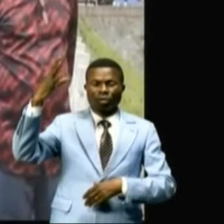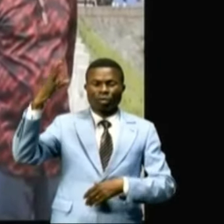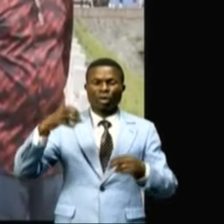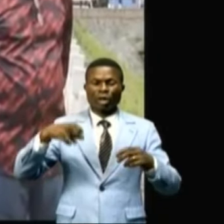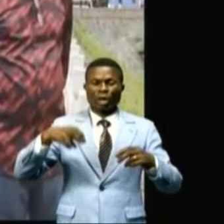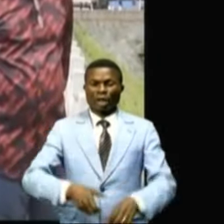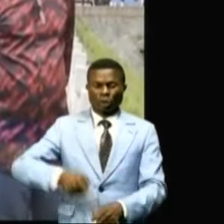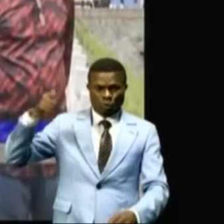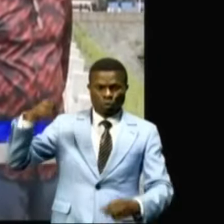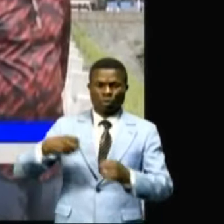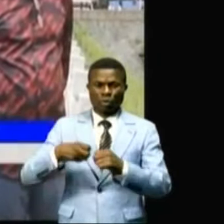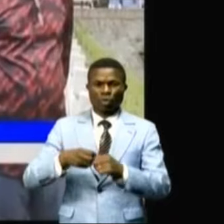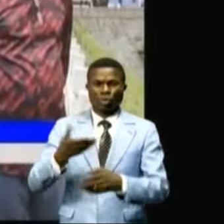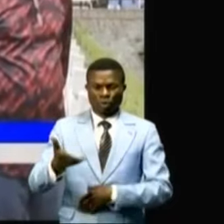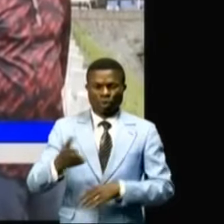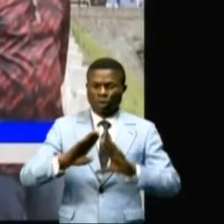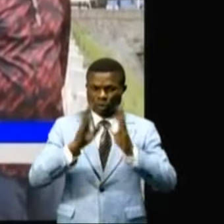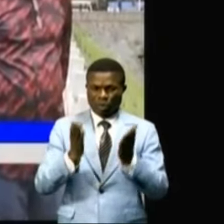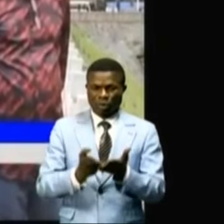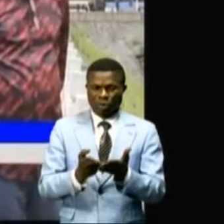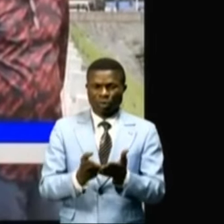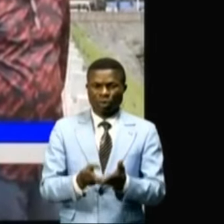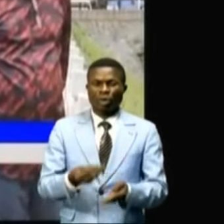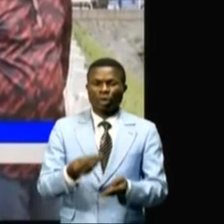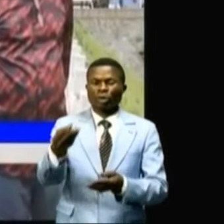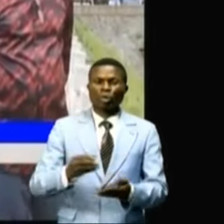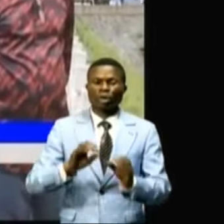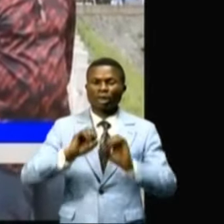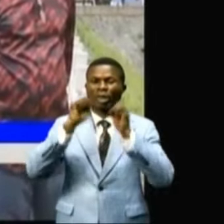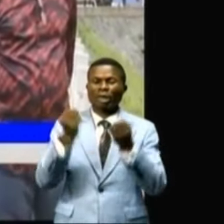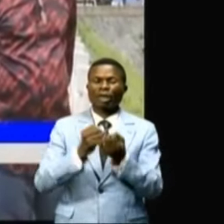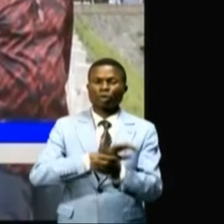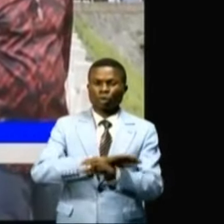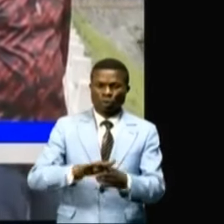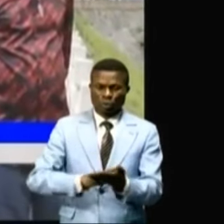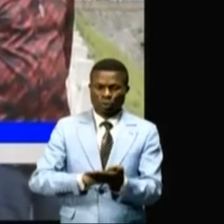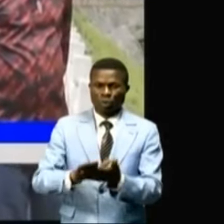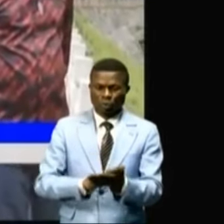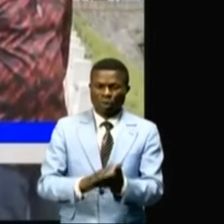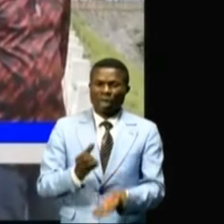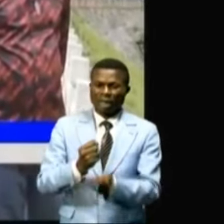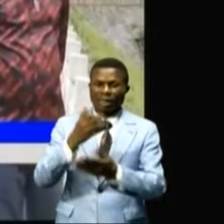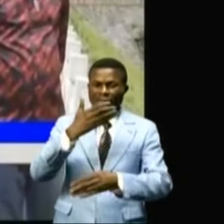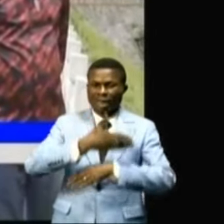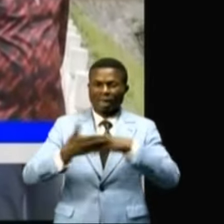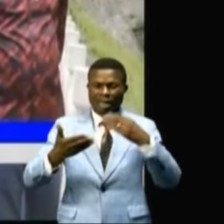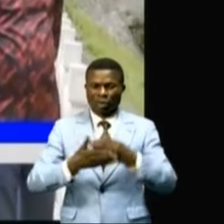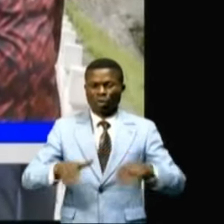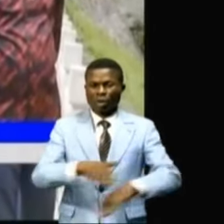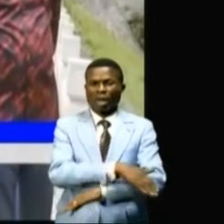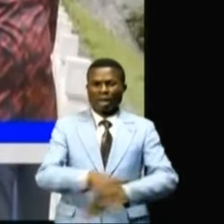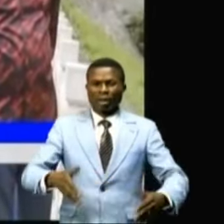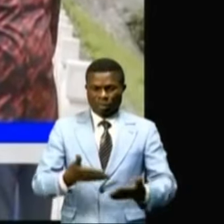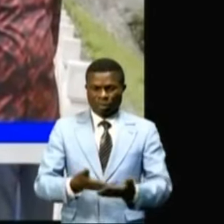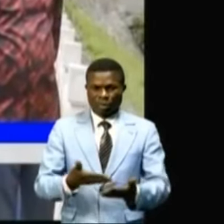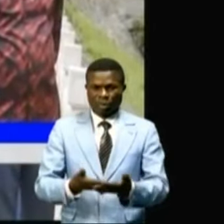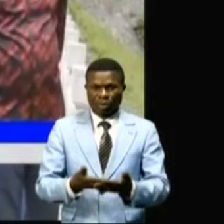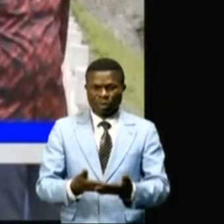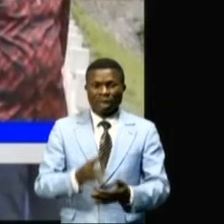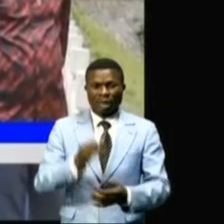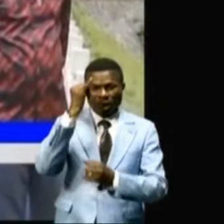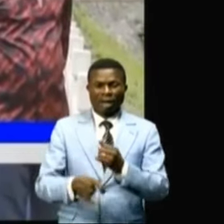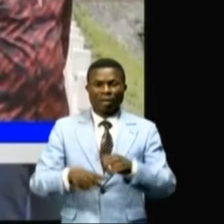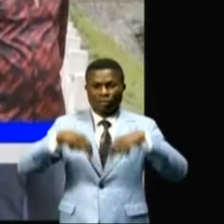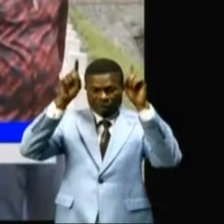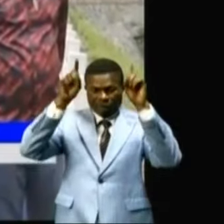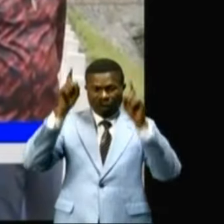électrogènes. Tout ça, c'est pour produire d'abord du ciment qui va permettre à la construction de notre barrage. Et vers la fin de l'année, je crois